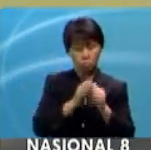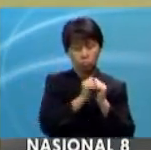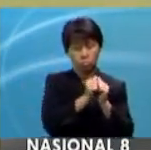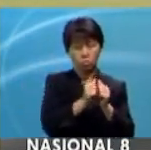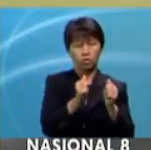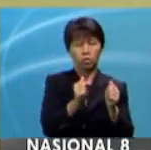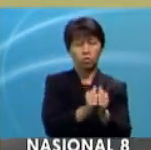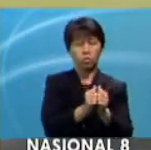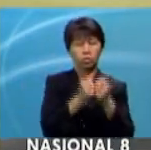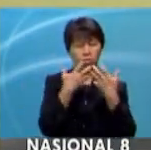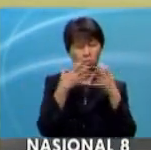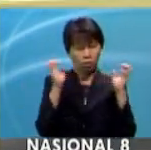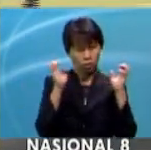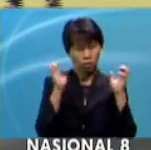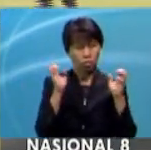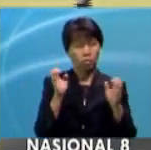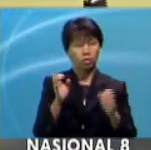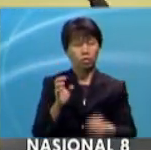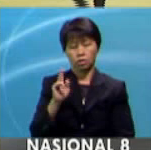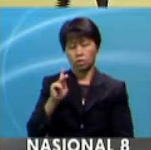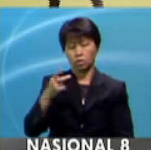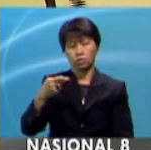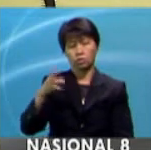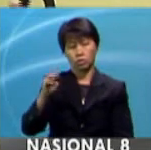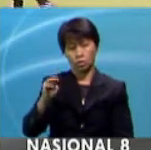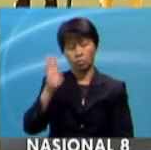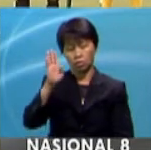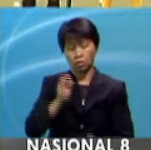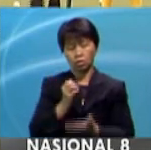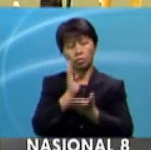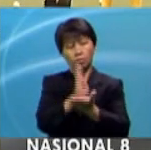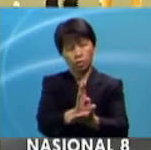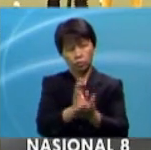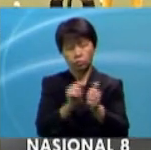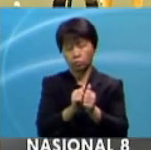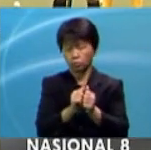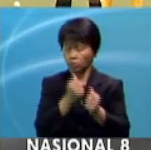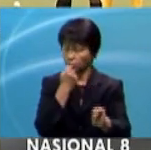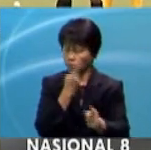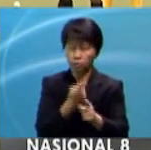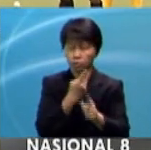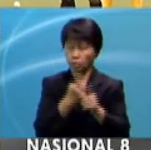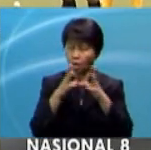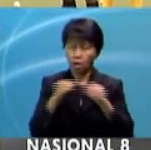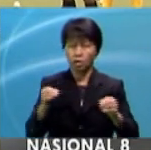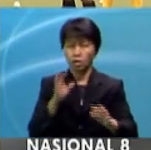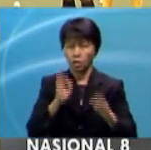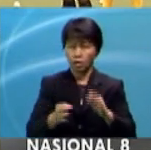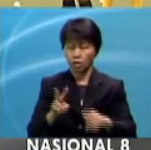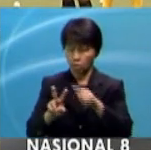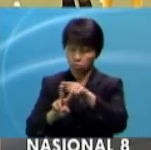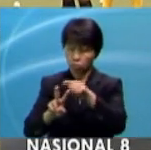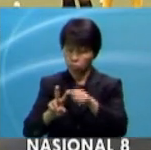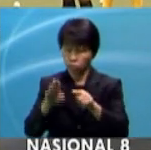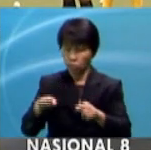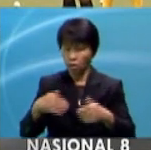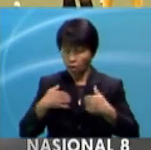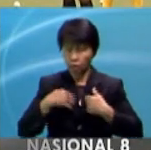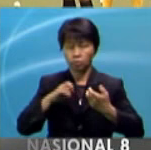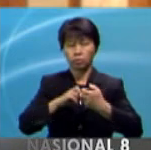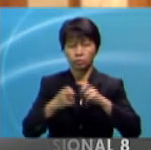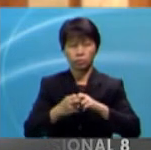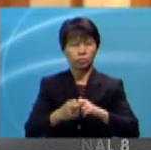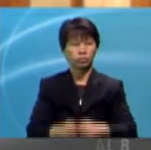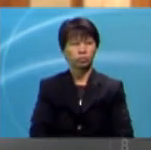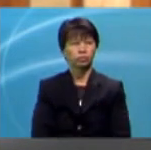despidi Tigers King akan membantu dengan sehabis baik Andai mereka mempunyai masalah